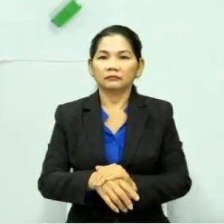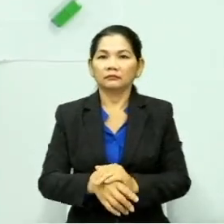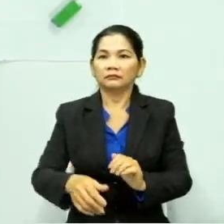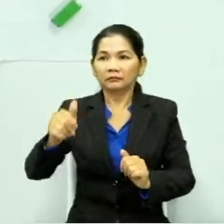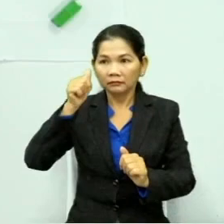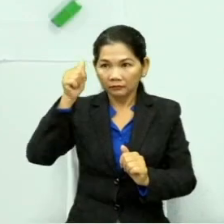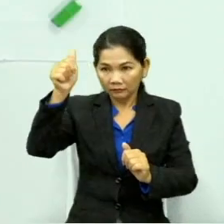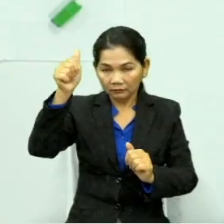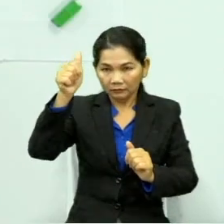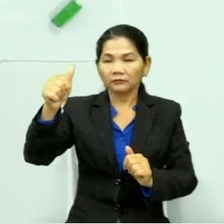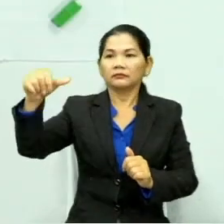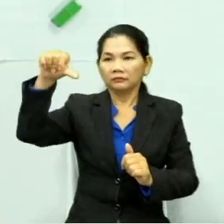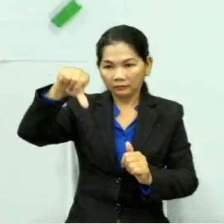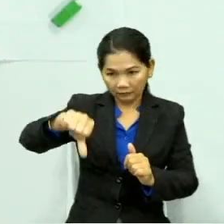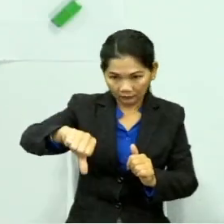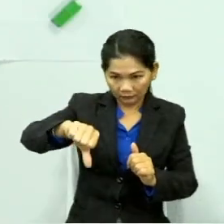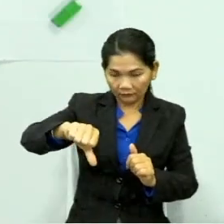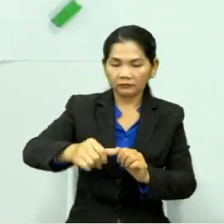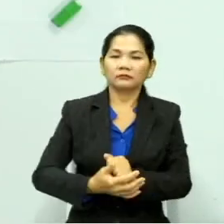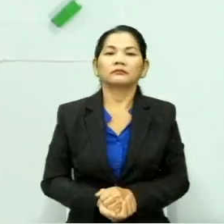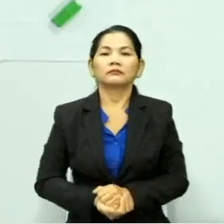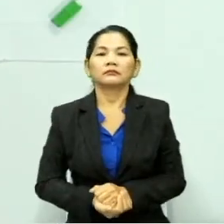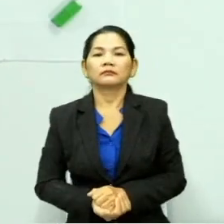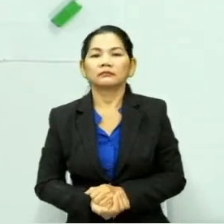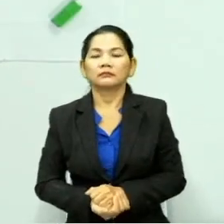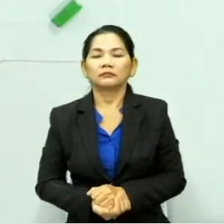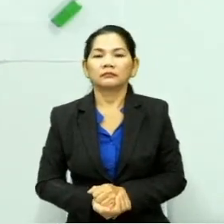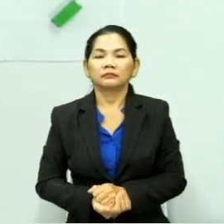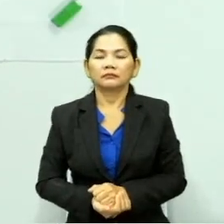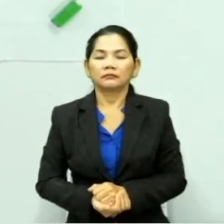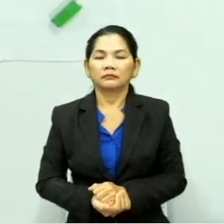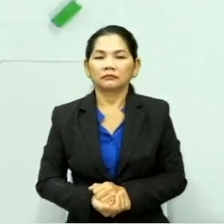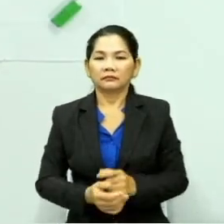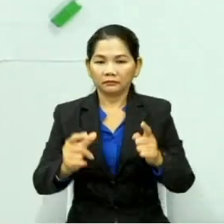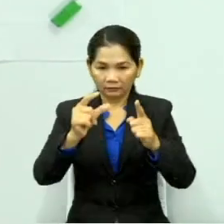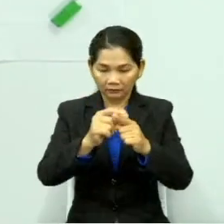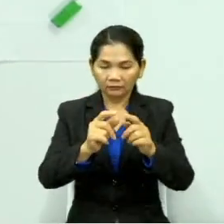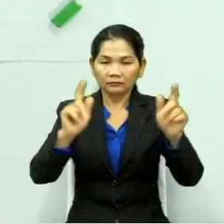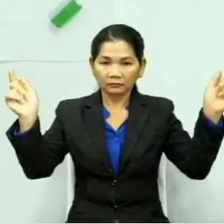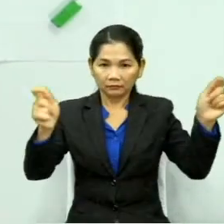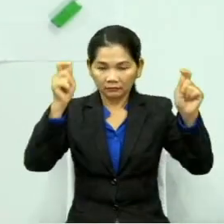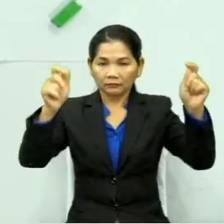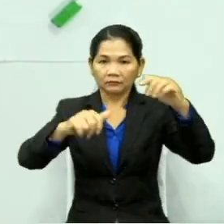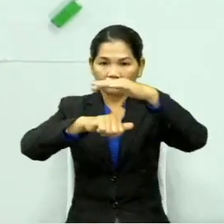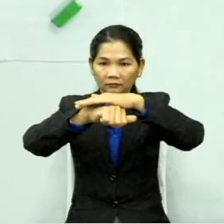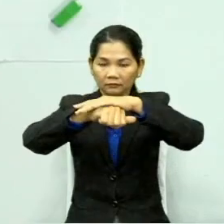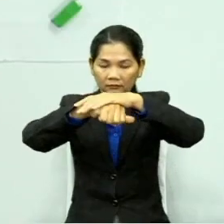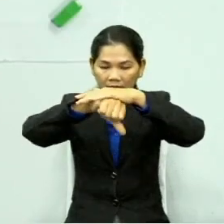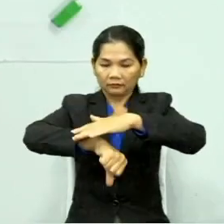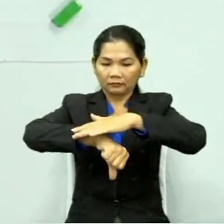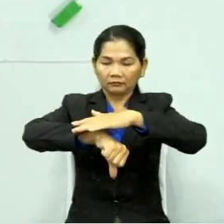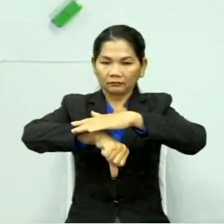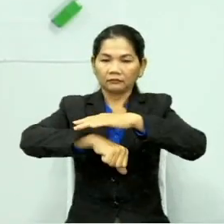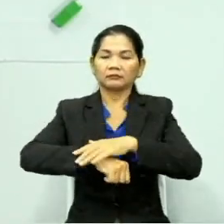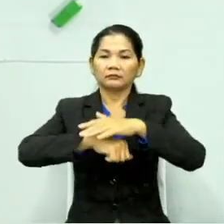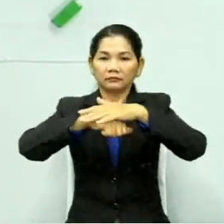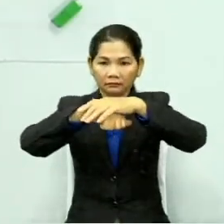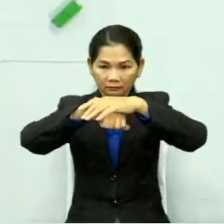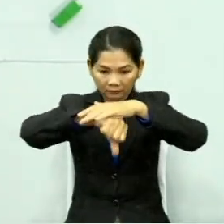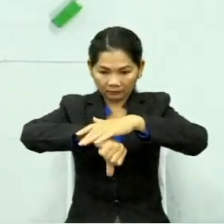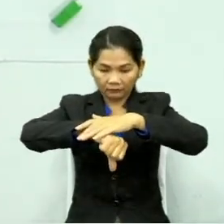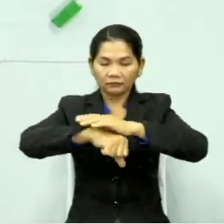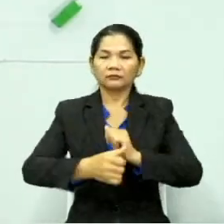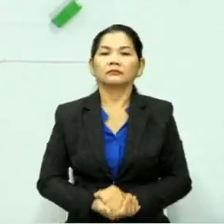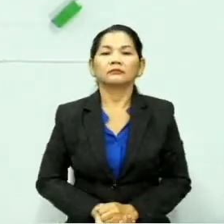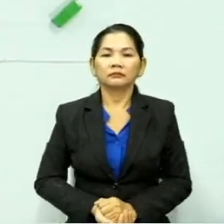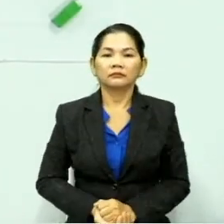là ổ chà cứ á cọ chàng bạc để sạp nâng bị bón cứ bị bạp chà là ổn á